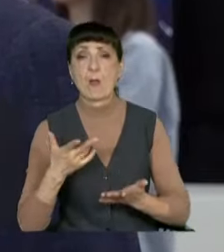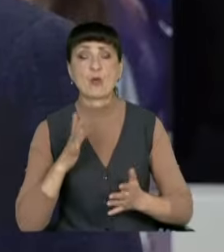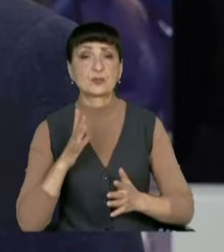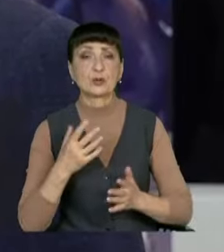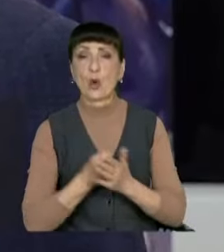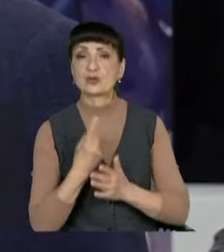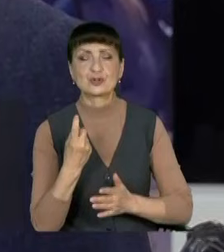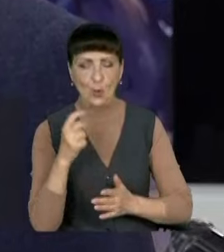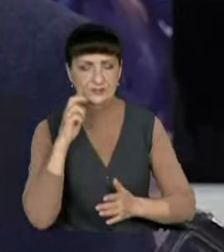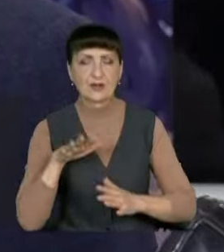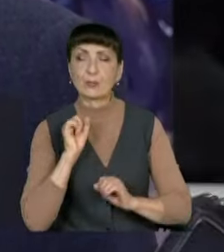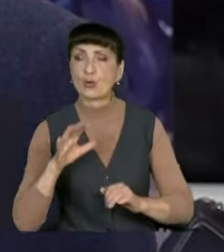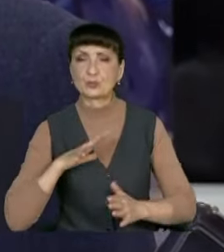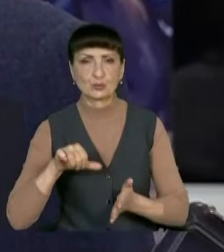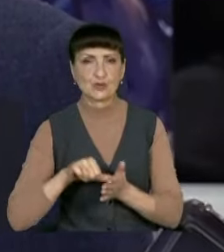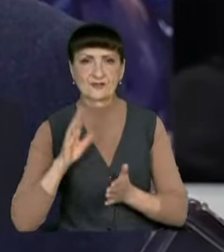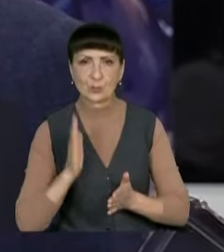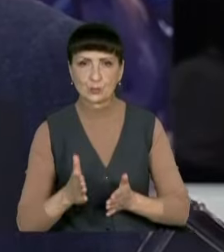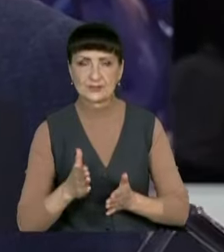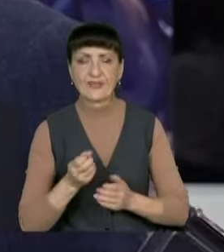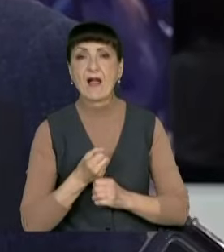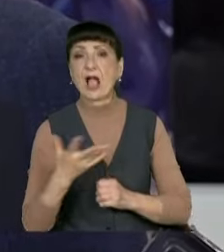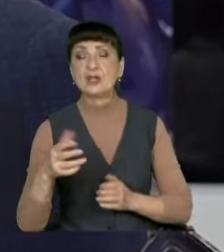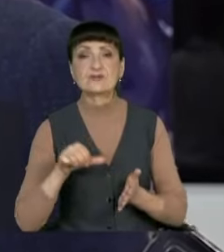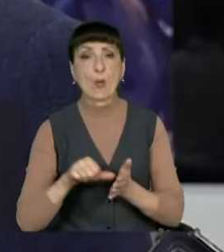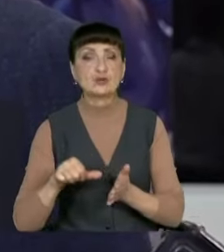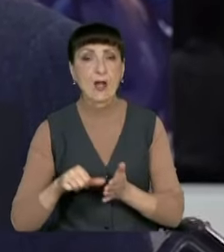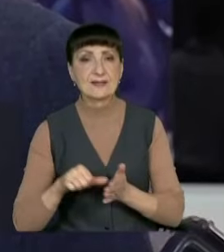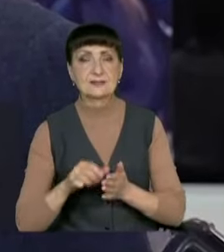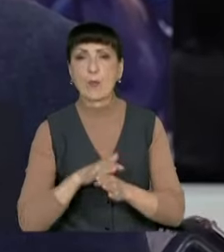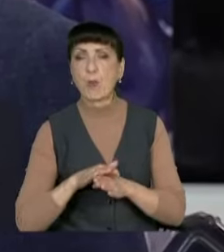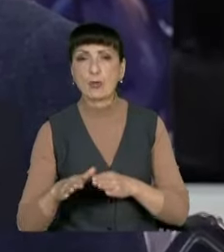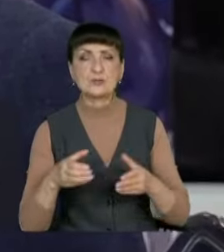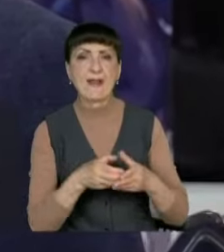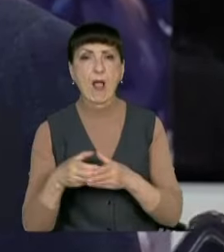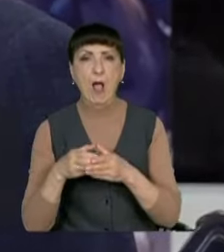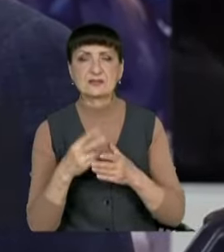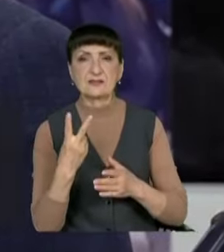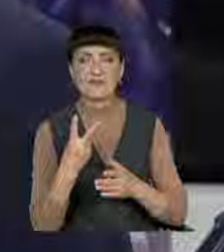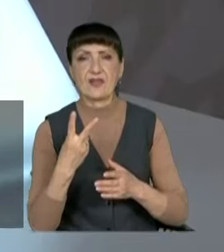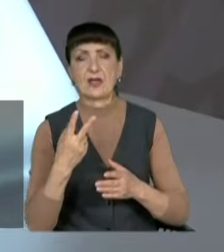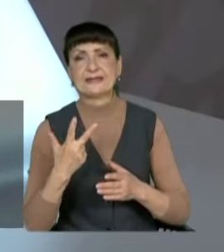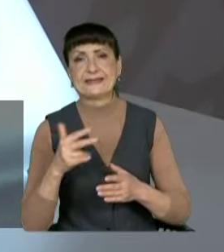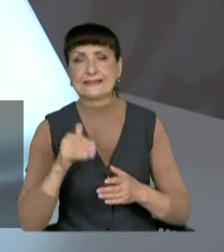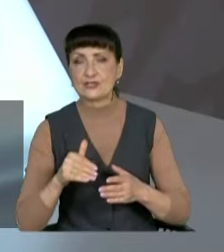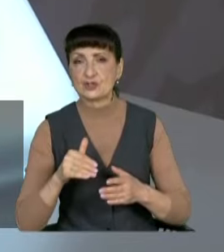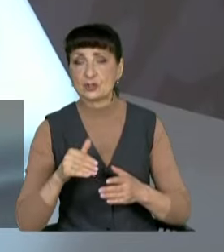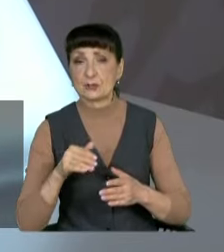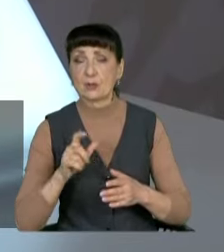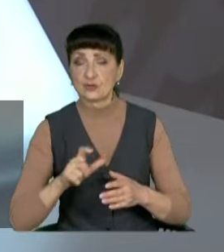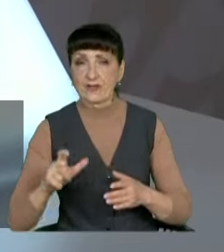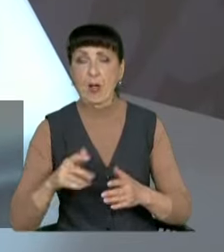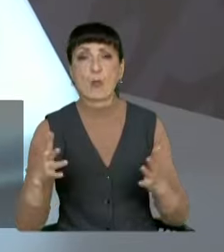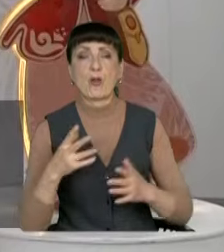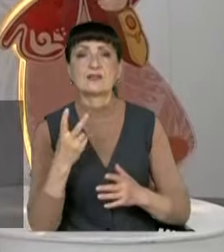стран доведем это количество. Количество участников полностью делегации – это 2,5-3 тысячи человек. Более 200